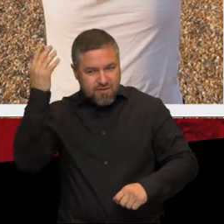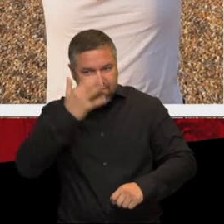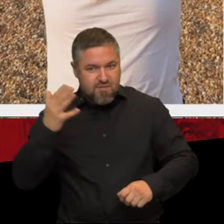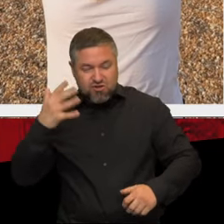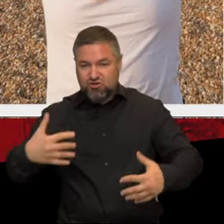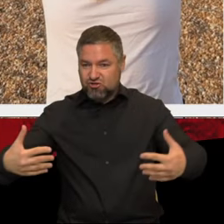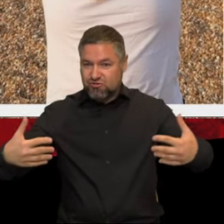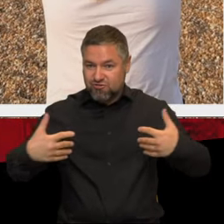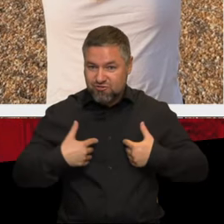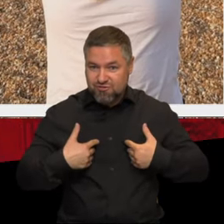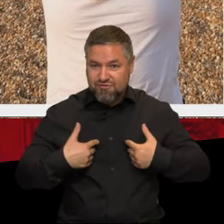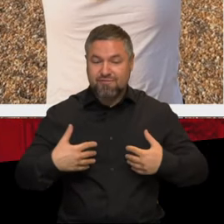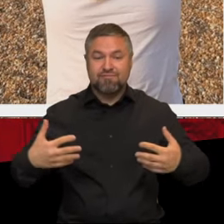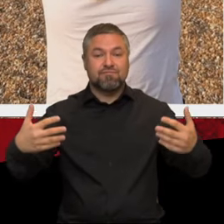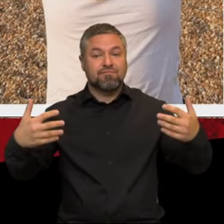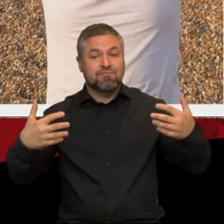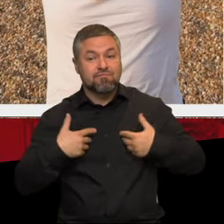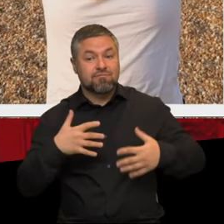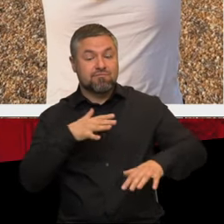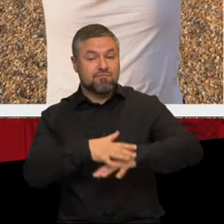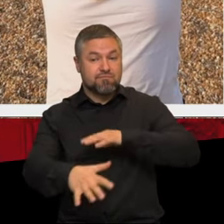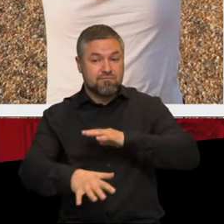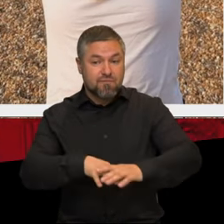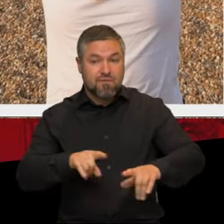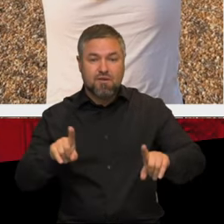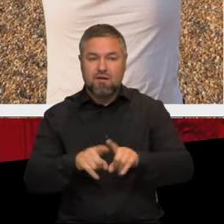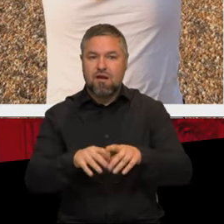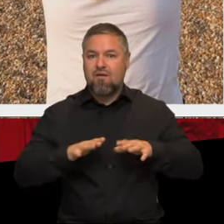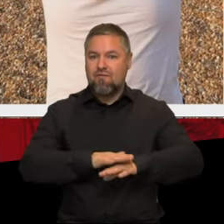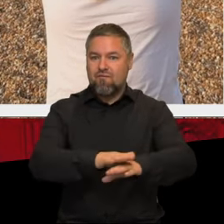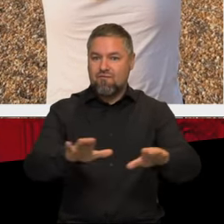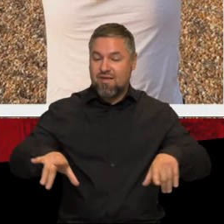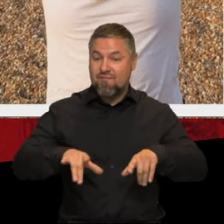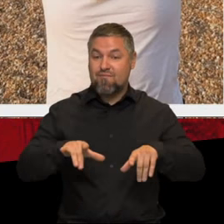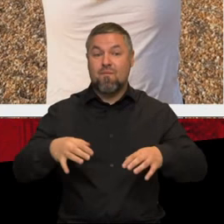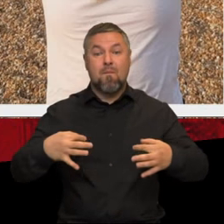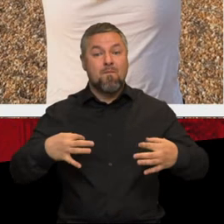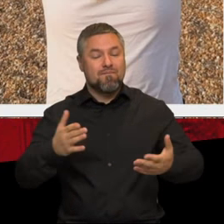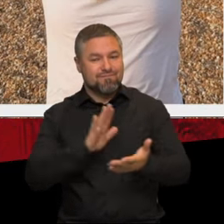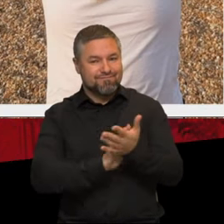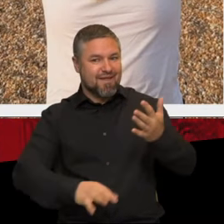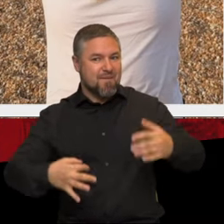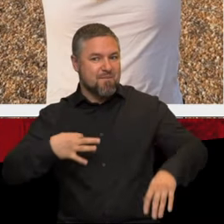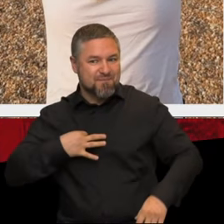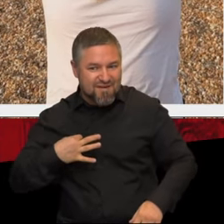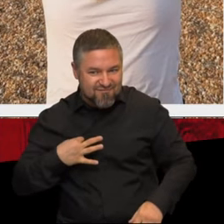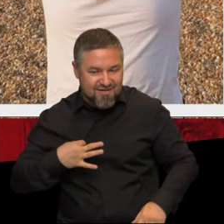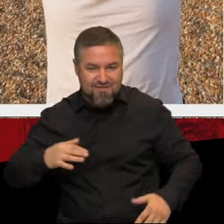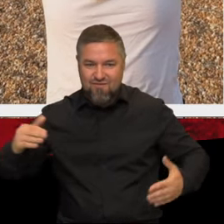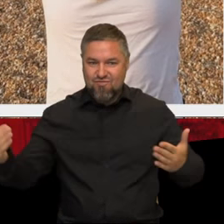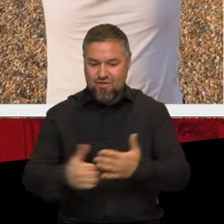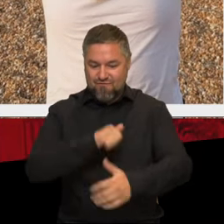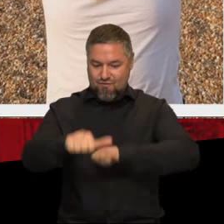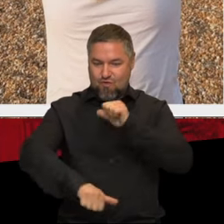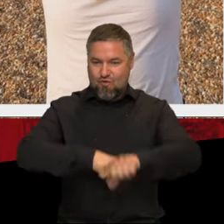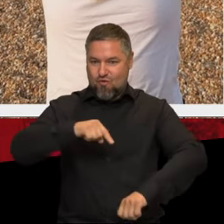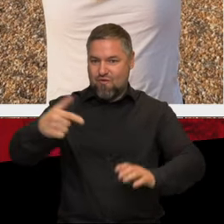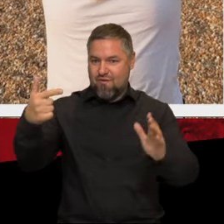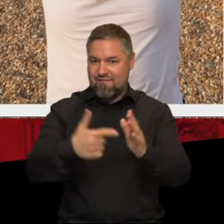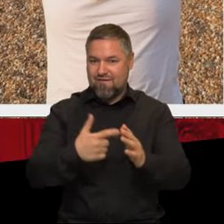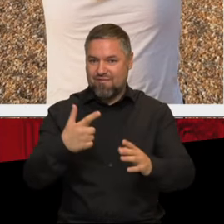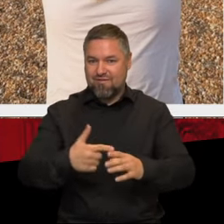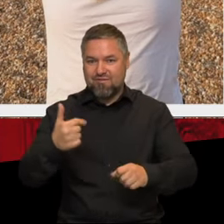w życie, w życiu zawodowym, jak również prywatnym, przepraszam, w tym nowym roku